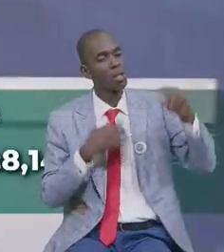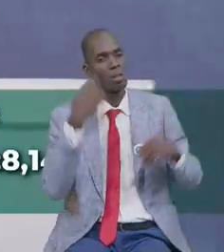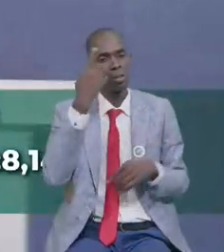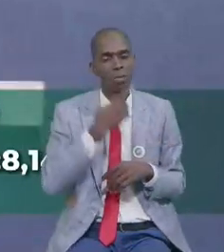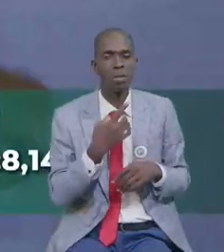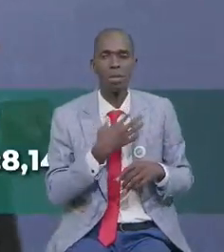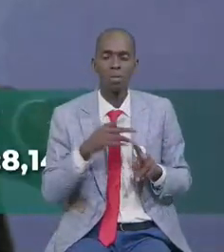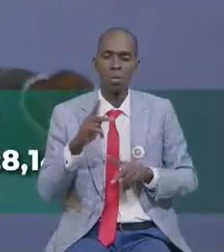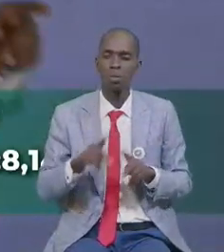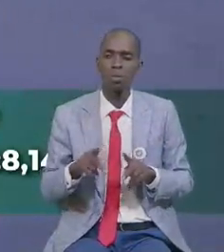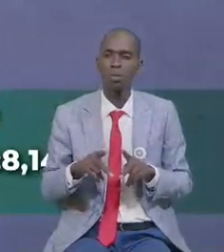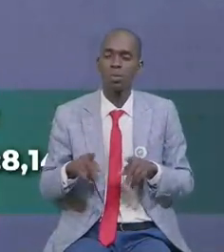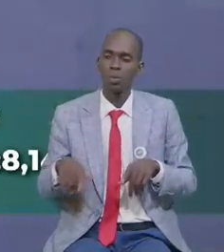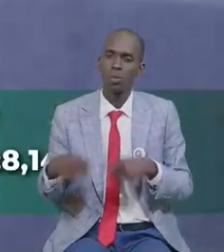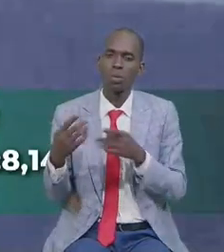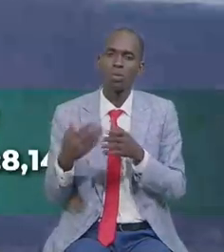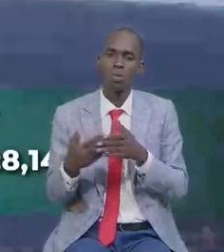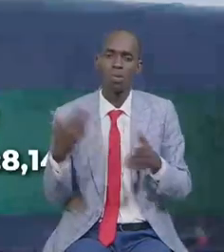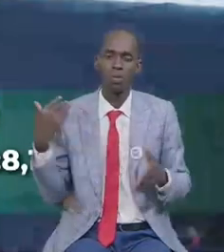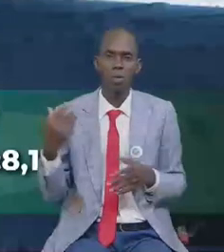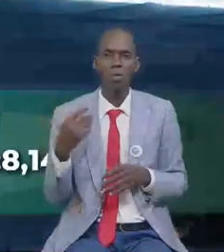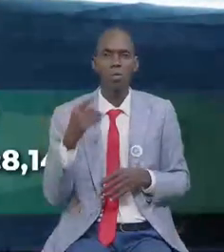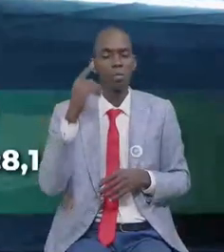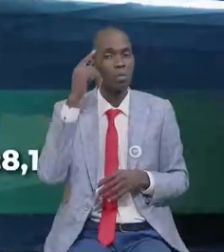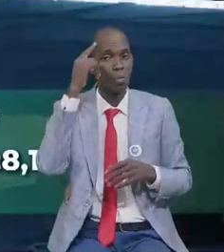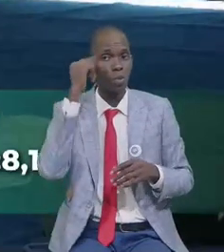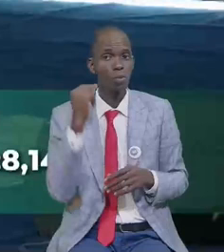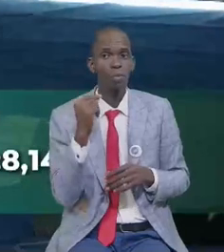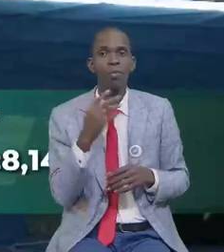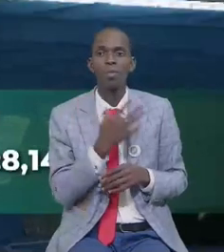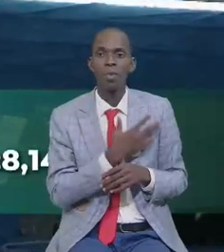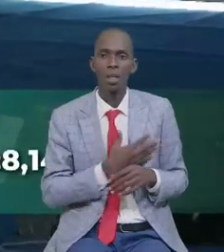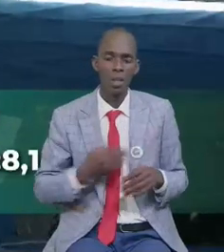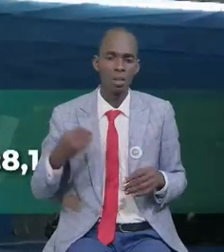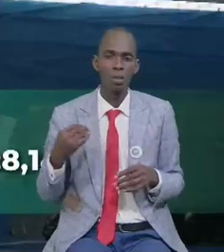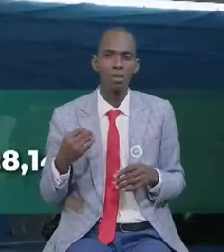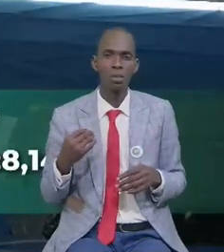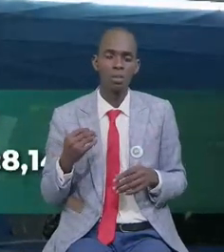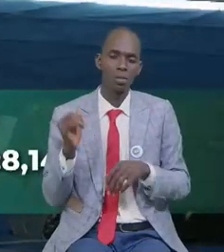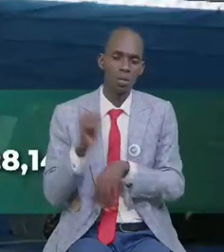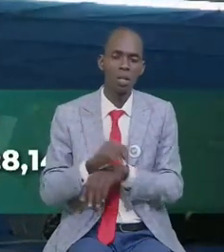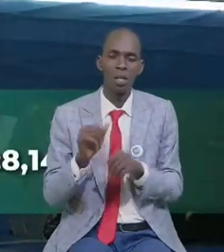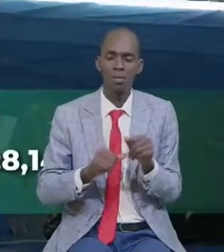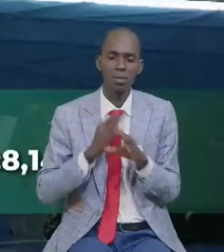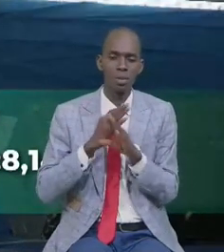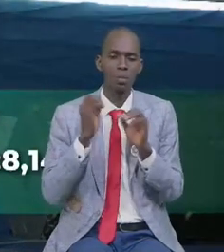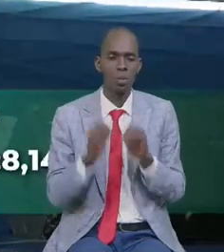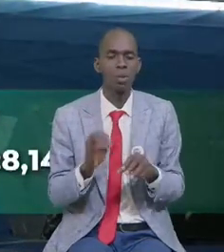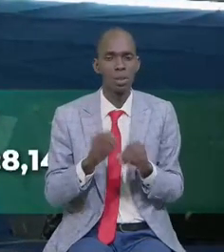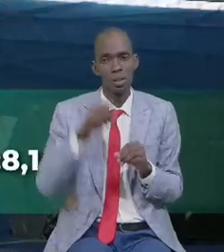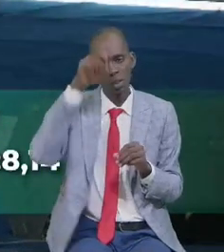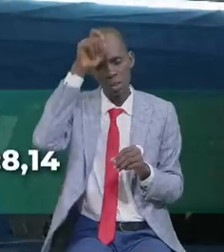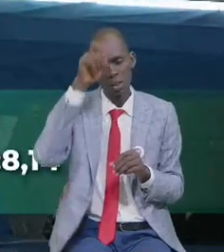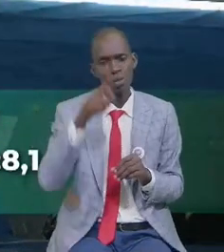Il était avec Moïse. Il a vaincu la toute puissance de résistance en Égypte. Je suis votre Seigneur, votre